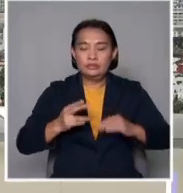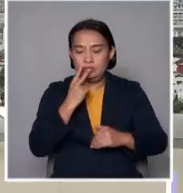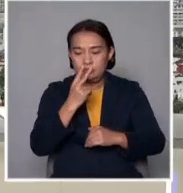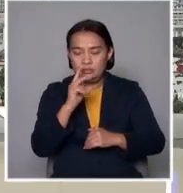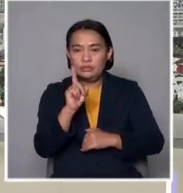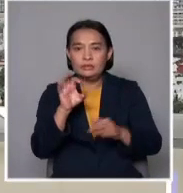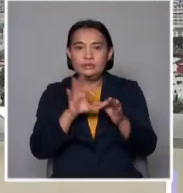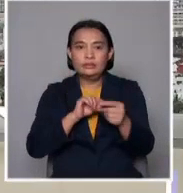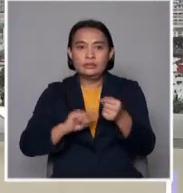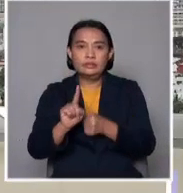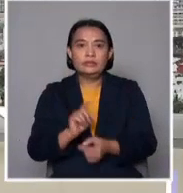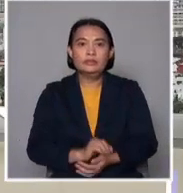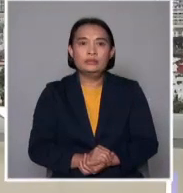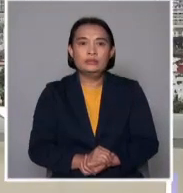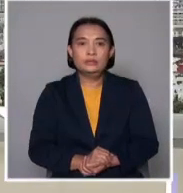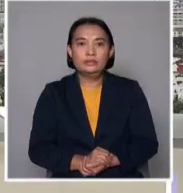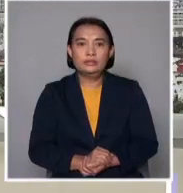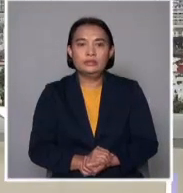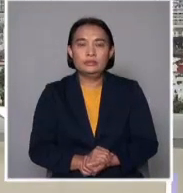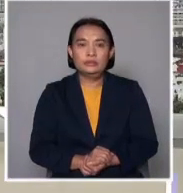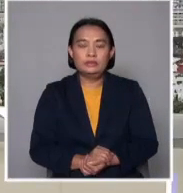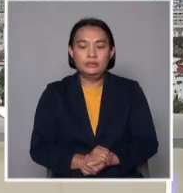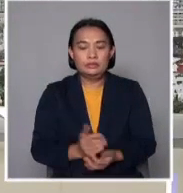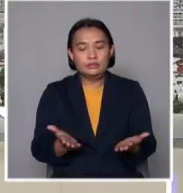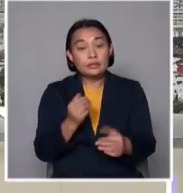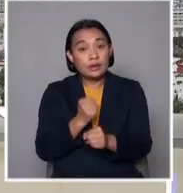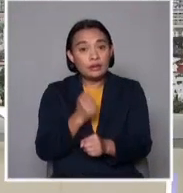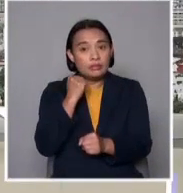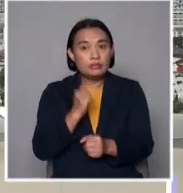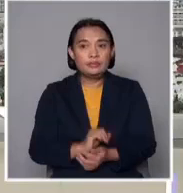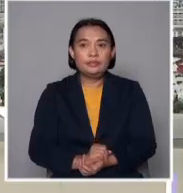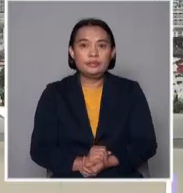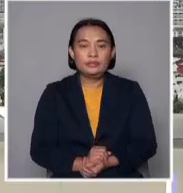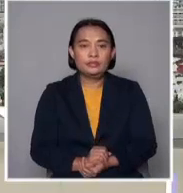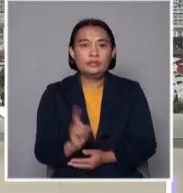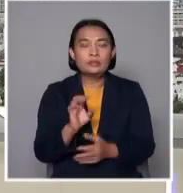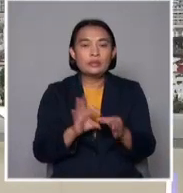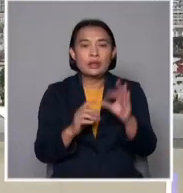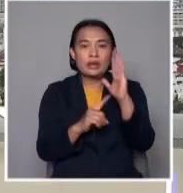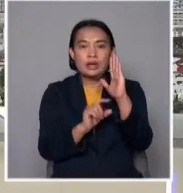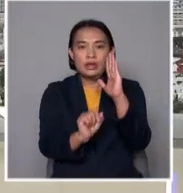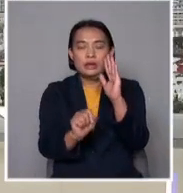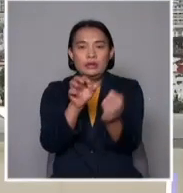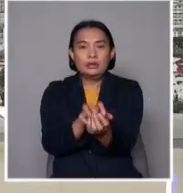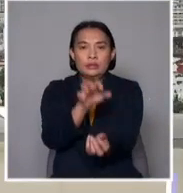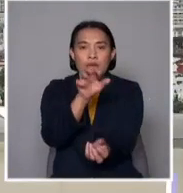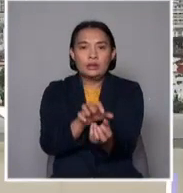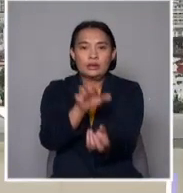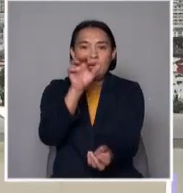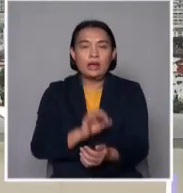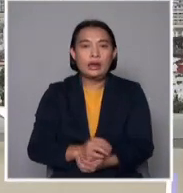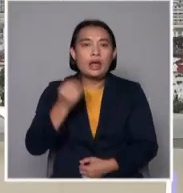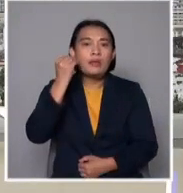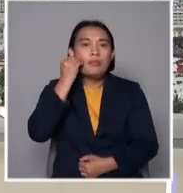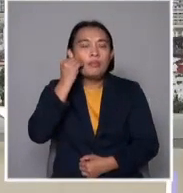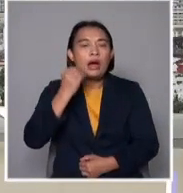เรื่องที่ว่าแบบนี้ก็ได้หรอในพื้นที่จังหวัดสมุทรปราการที่บ้านของเราที่เราพักอยู่